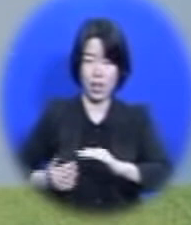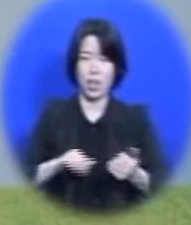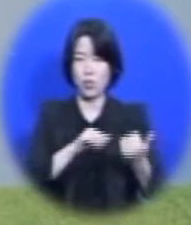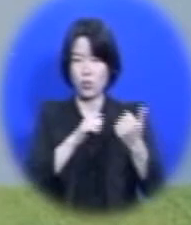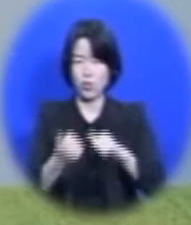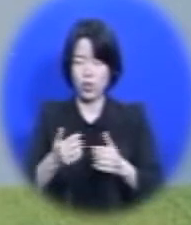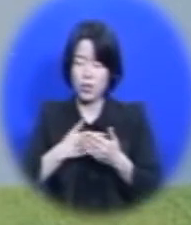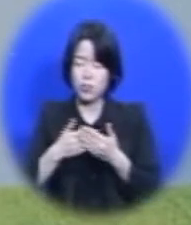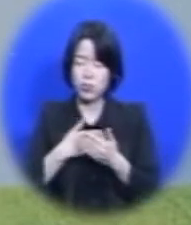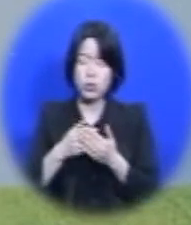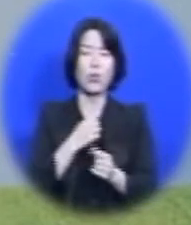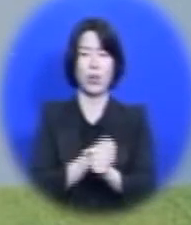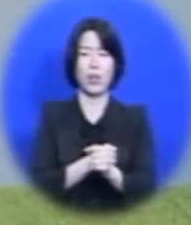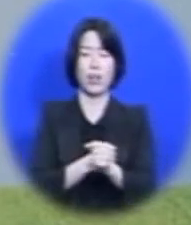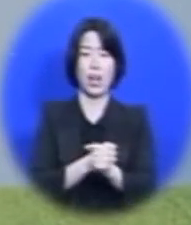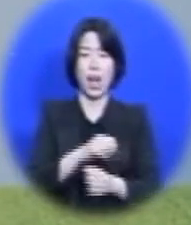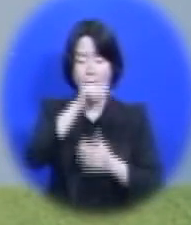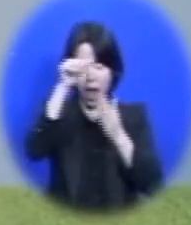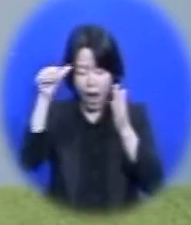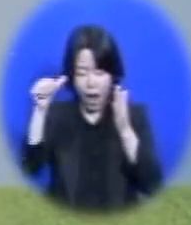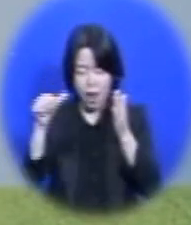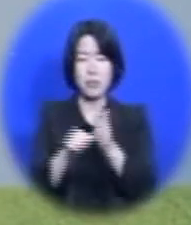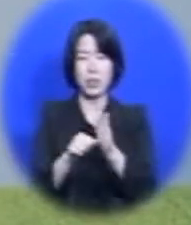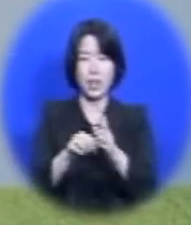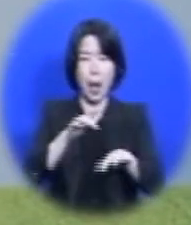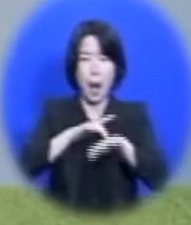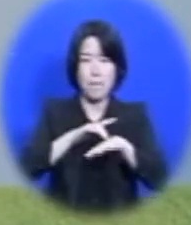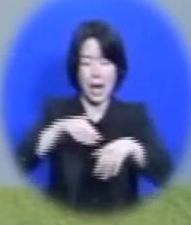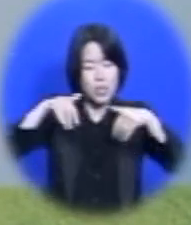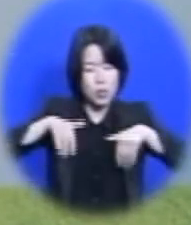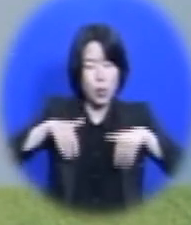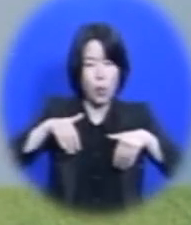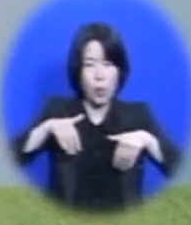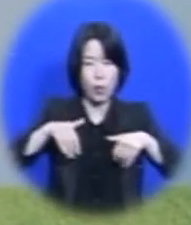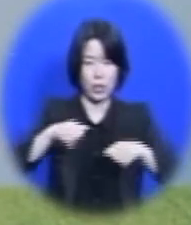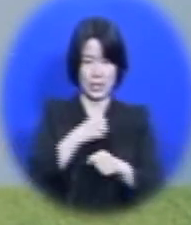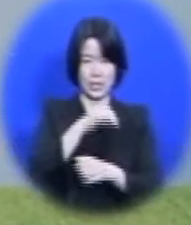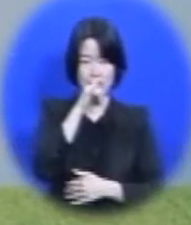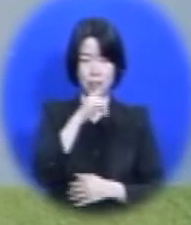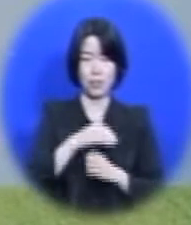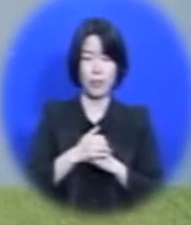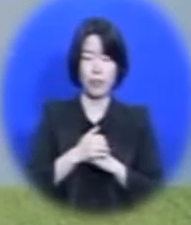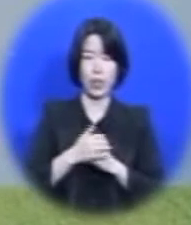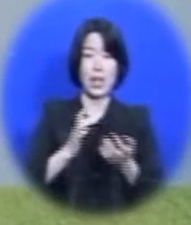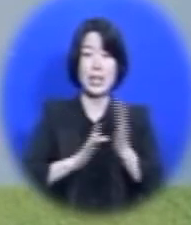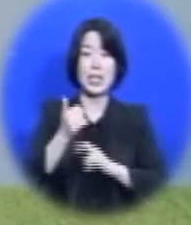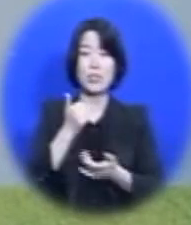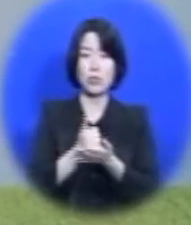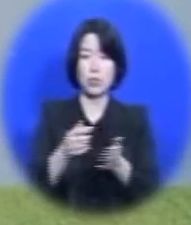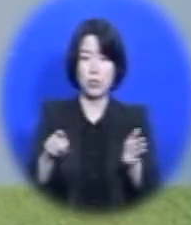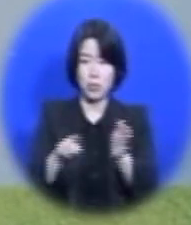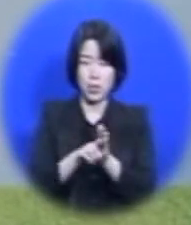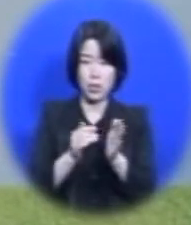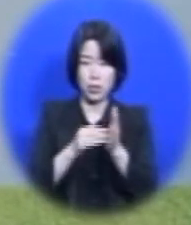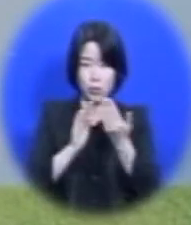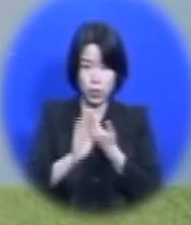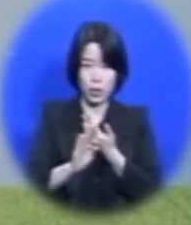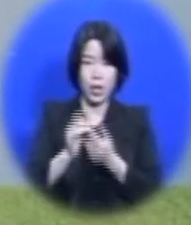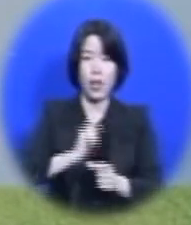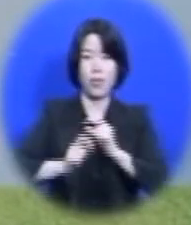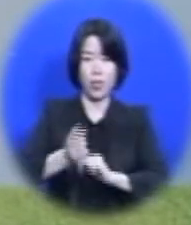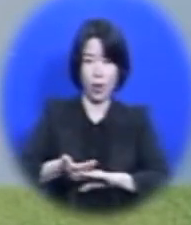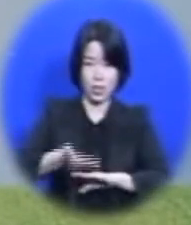죽기를 무서워해서 한 평생 마귀 종노릇하고 산다는 겁니다. 근데 예수를 믿게 되면 이제는 더